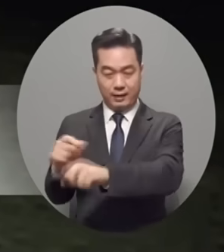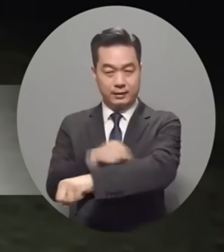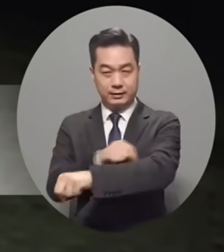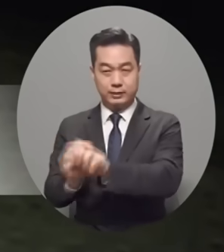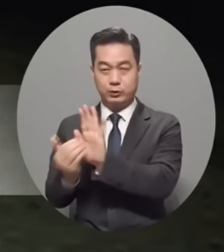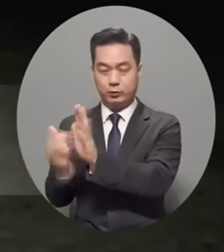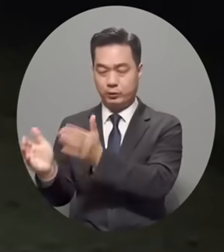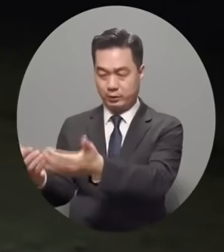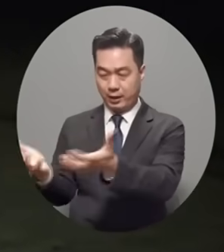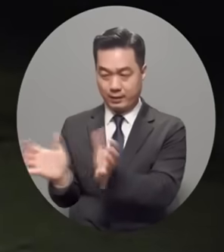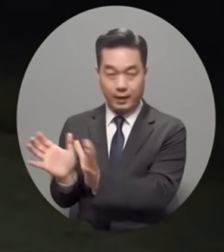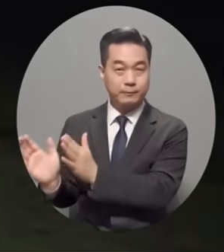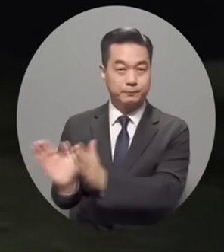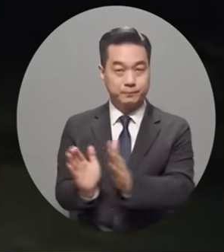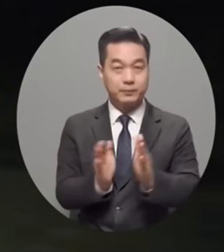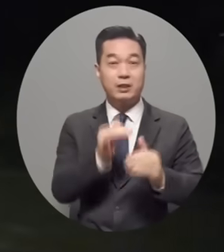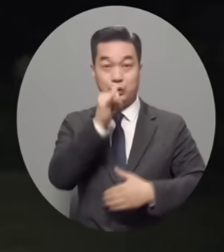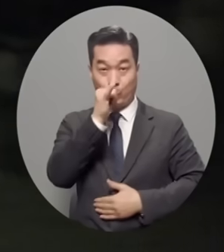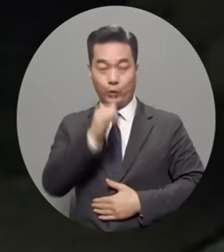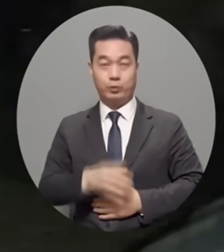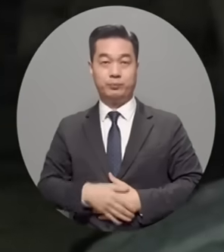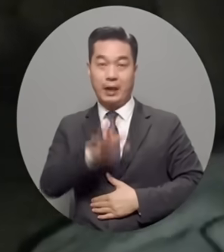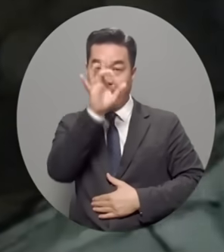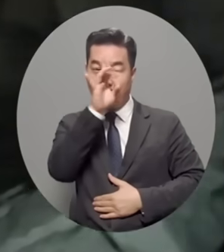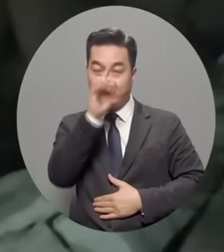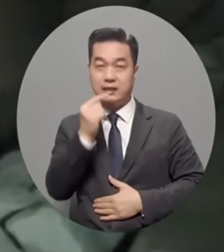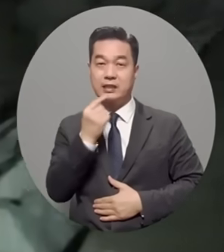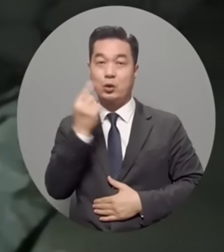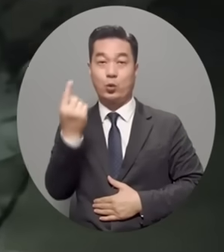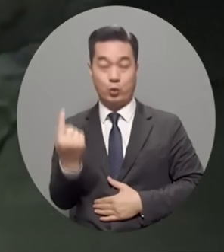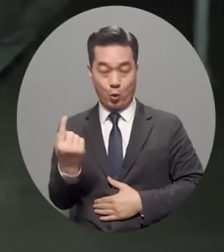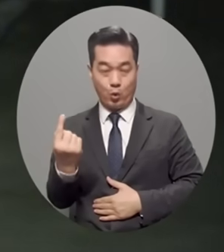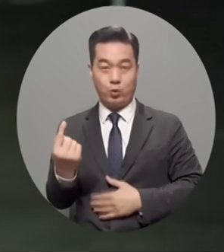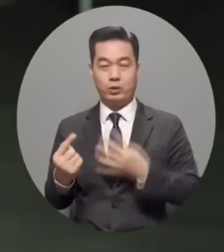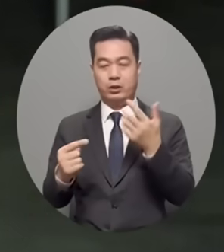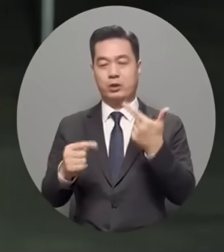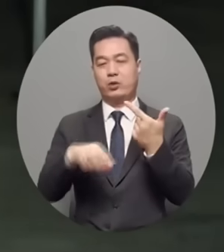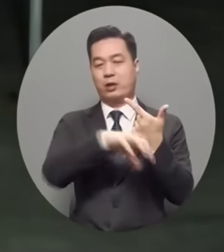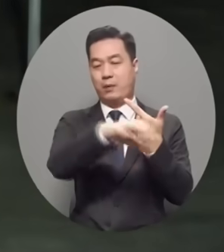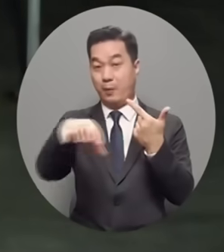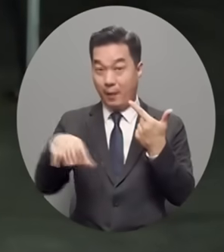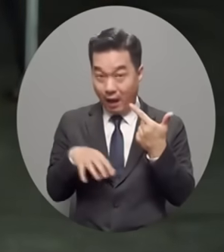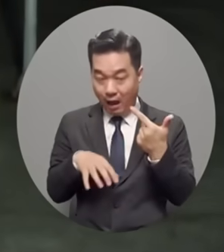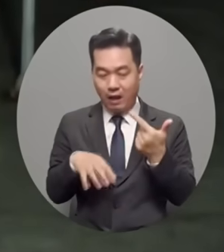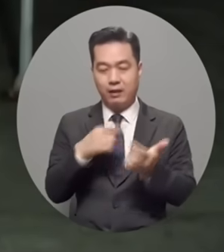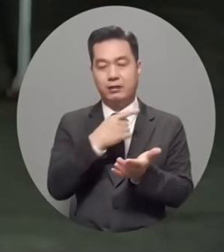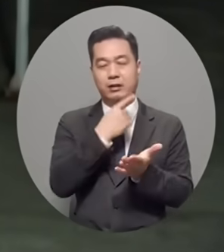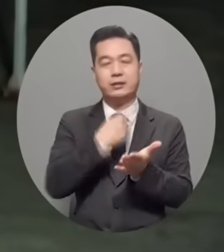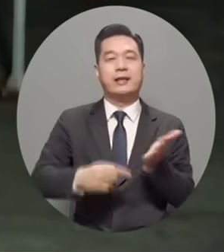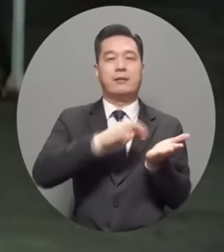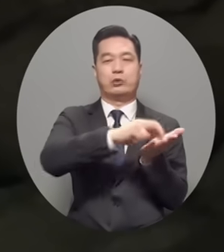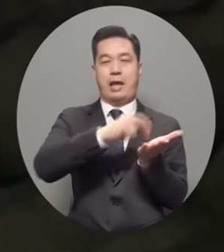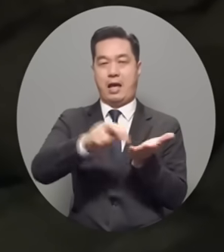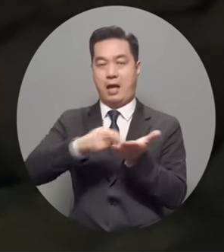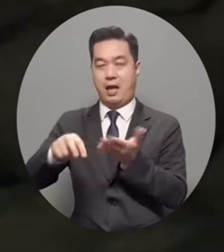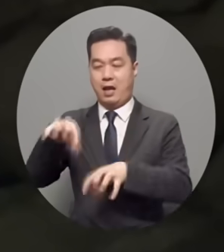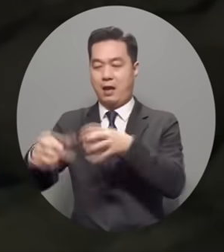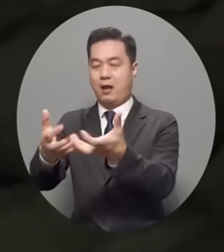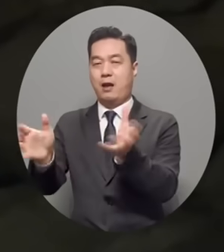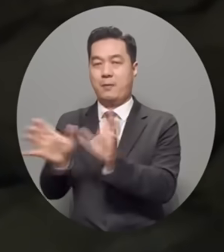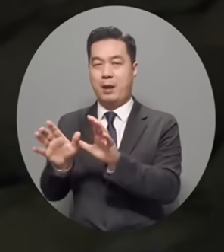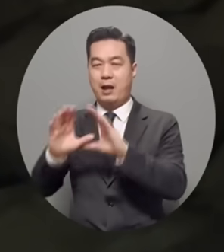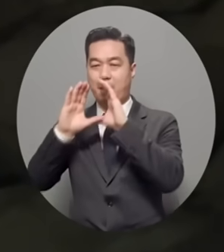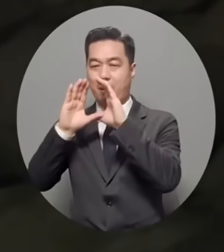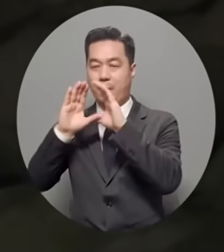이동 조치했습니다. 또 강릉과 속초 등 동해안 6개 시군도 재난문자와 마을 방송 등을 통해 해일 위험을